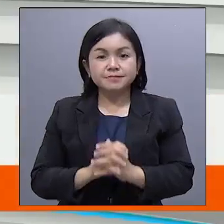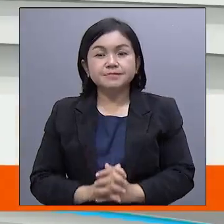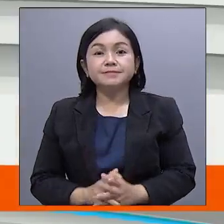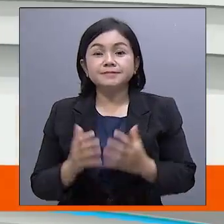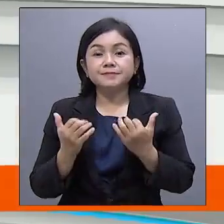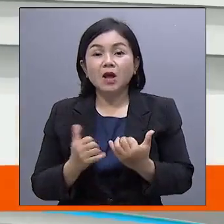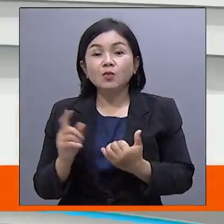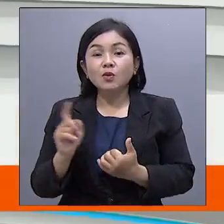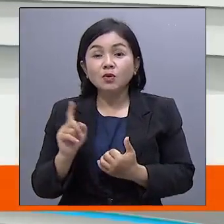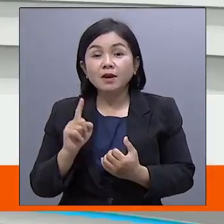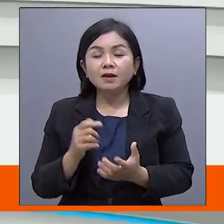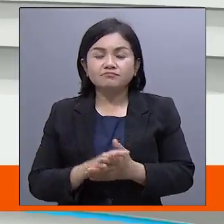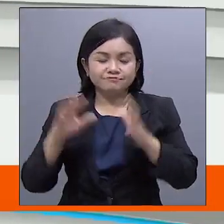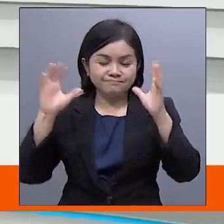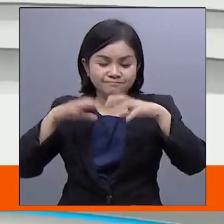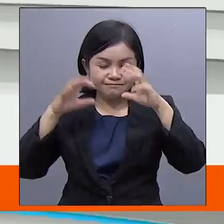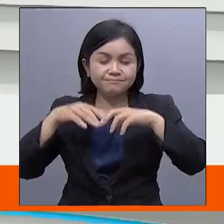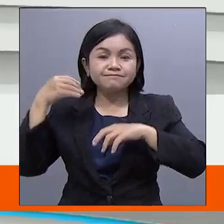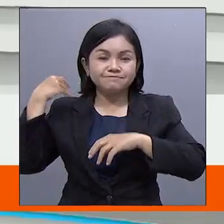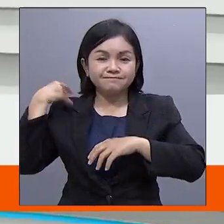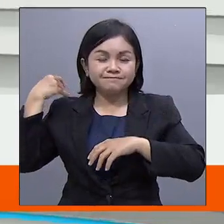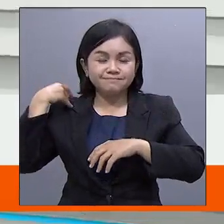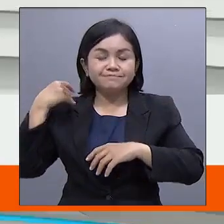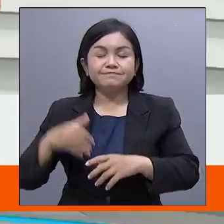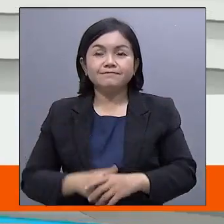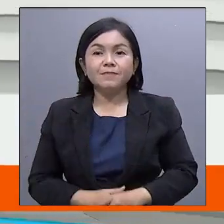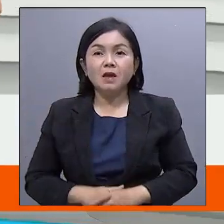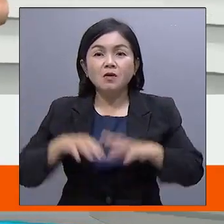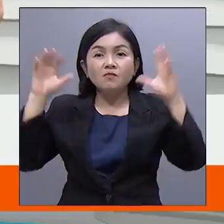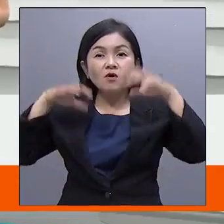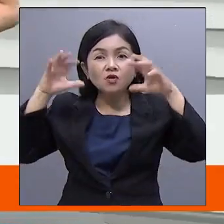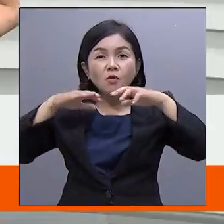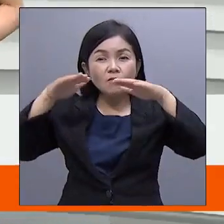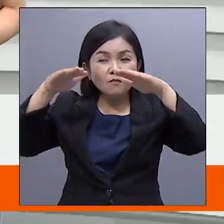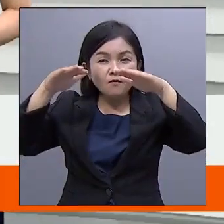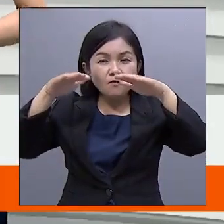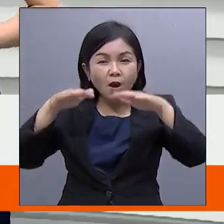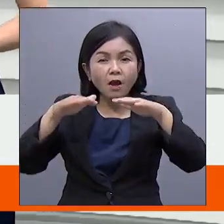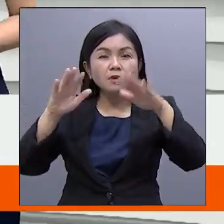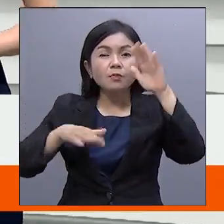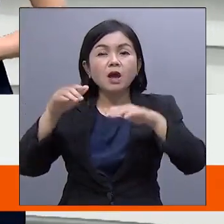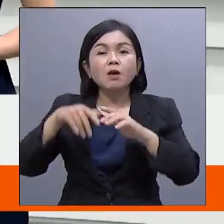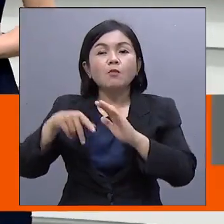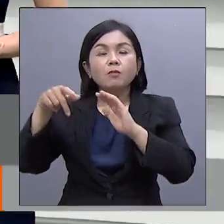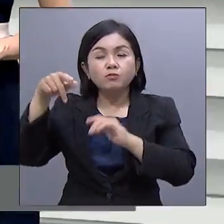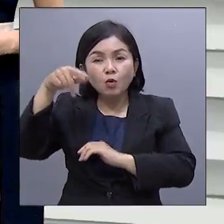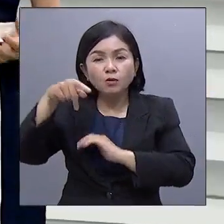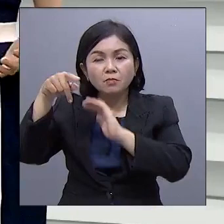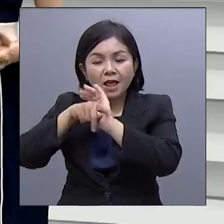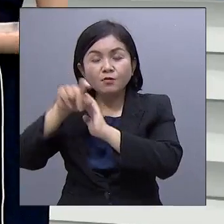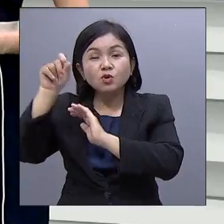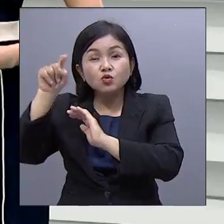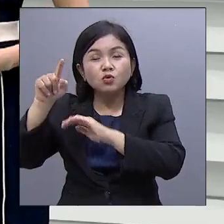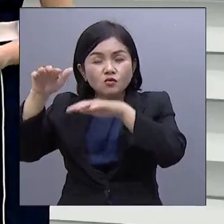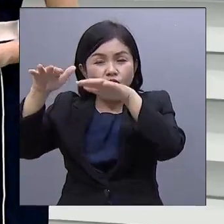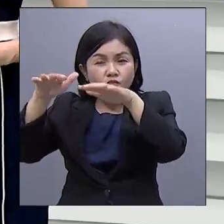สวัสดีค่ะในวันนี้ก็ยังคงมีฝนตกหนักในบางพื้นที่นะคะซึ่งฝนนั้นคาดว่าจะลดลงในช่วงประมาณวันพุธพฤหัสและก็วันศุกร์นี้ค่ะ